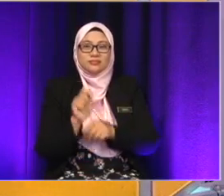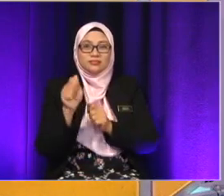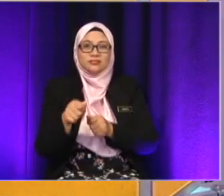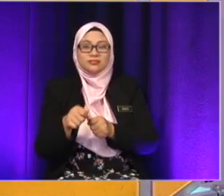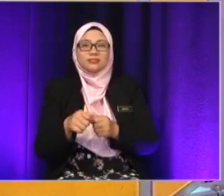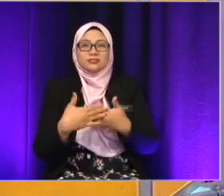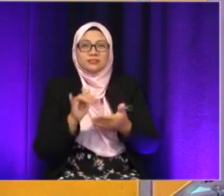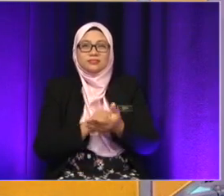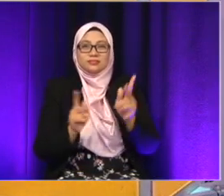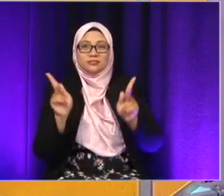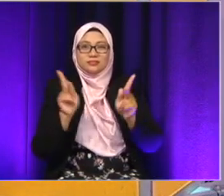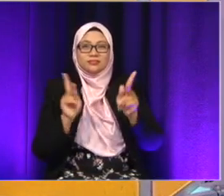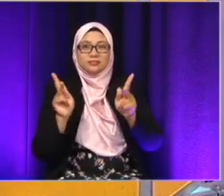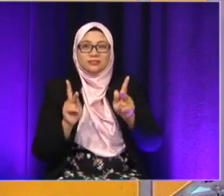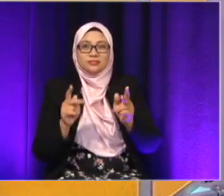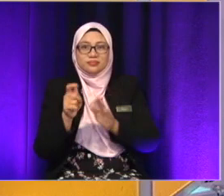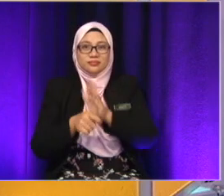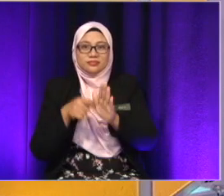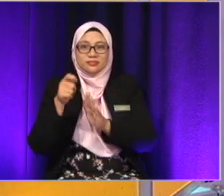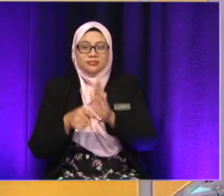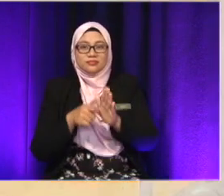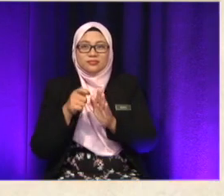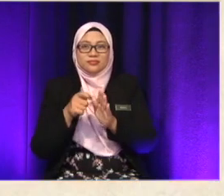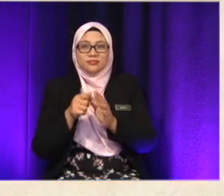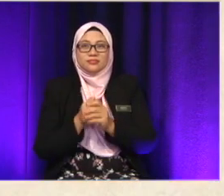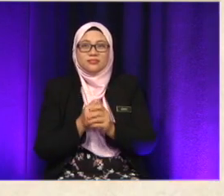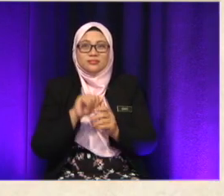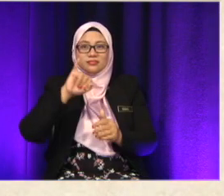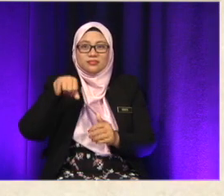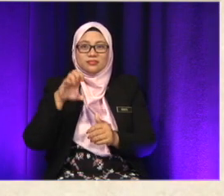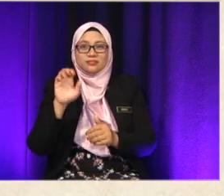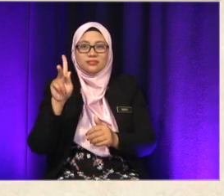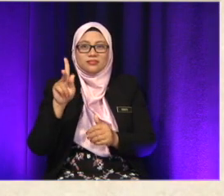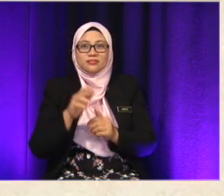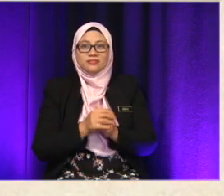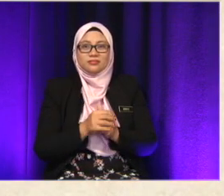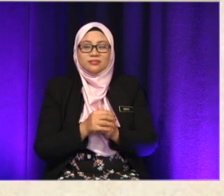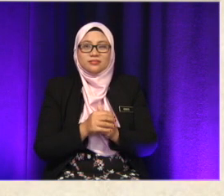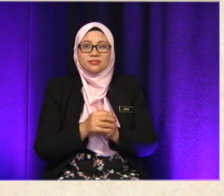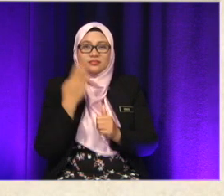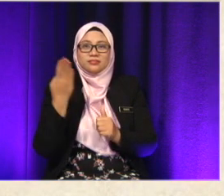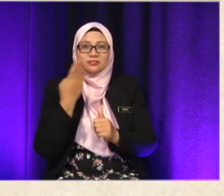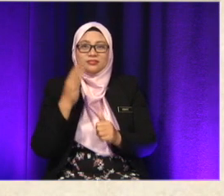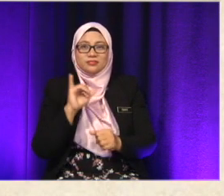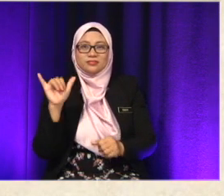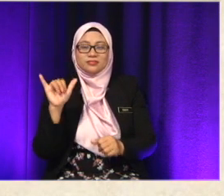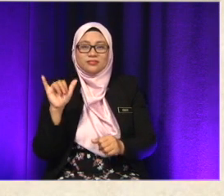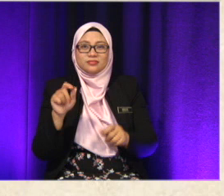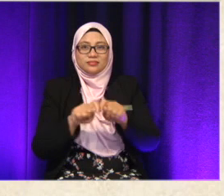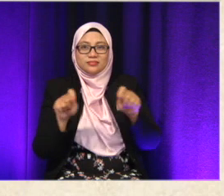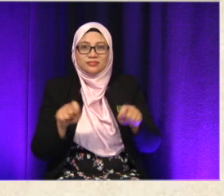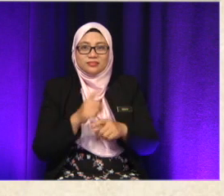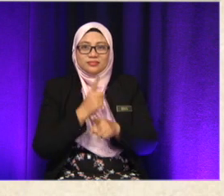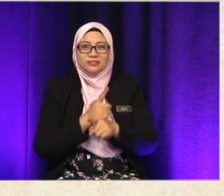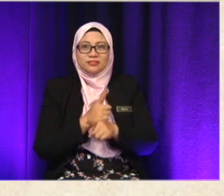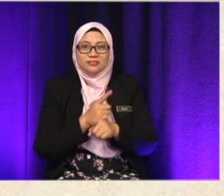selalu dia ada. Kita boleh tengok jack ni. Sama ada di bengkel atau di mana-mana pun ada. Tapi selalunya bengkel lah. Jarang kedai lain, kedai bengkel saja.